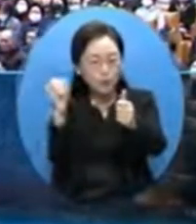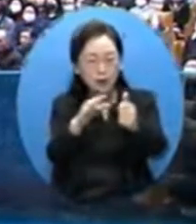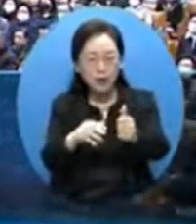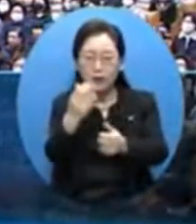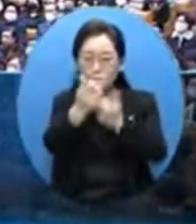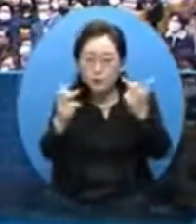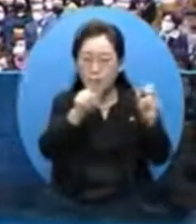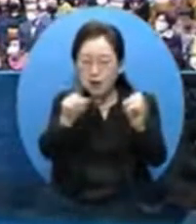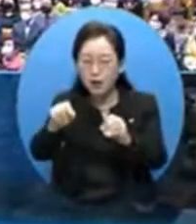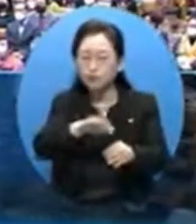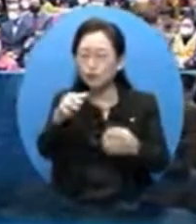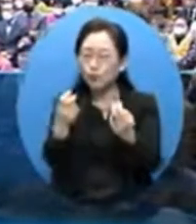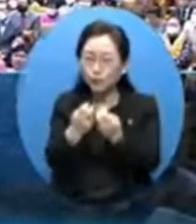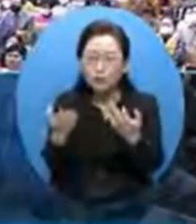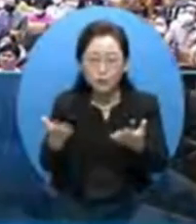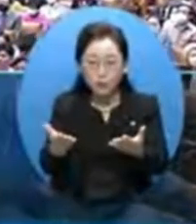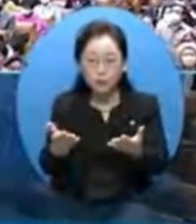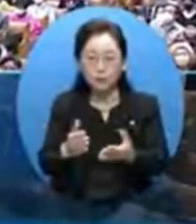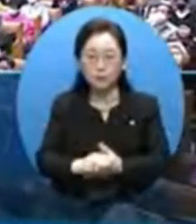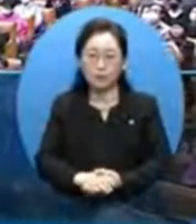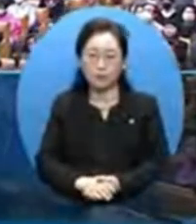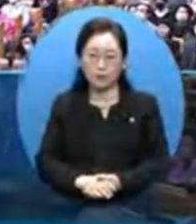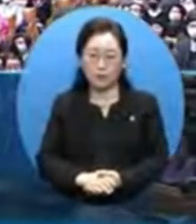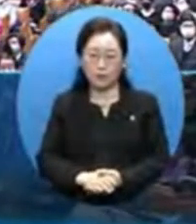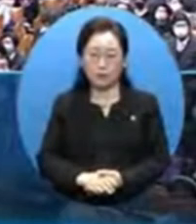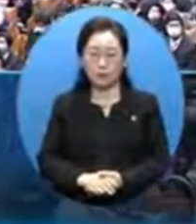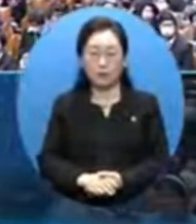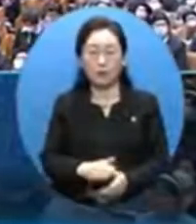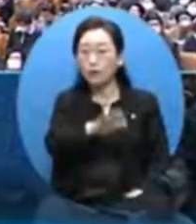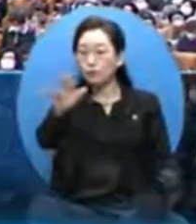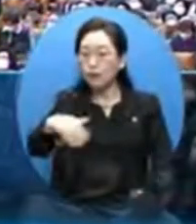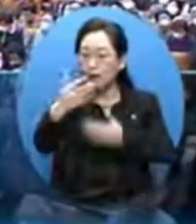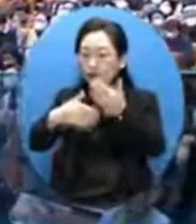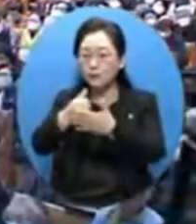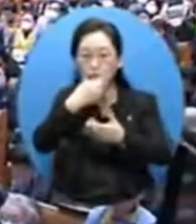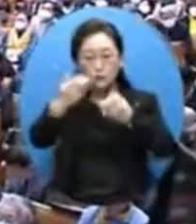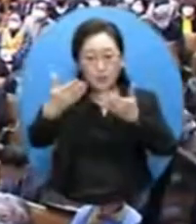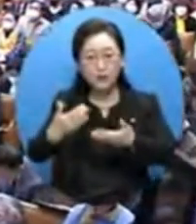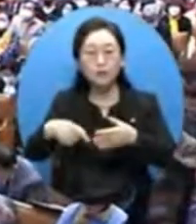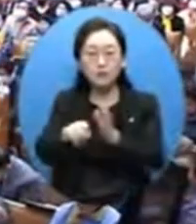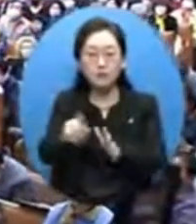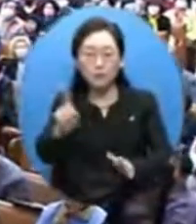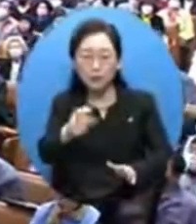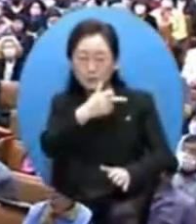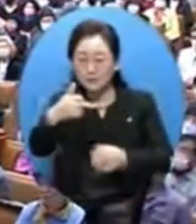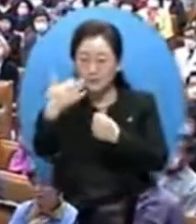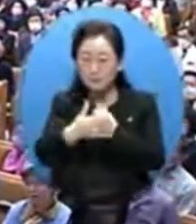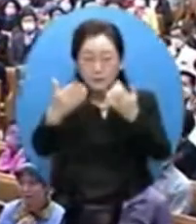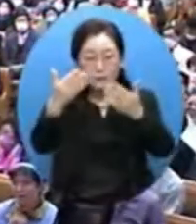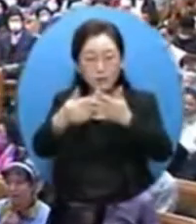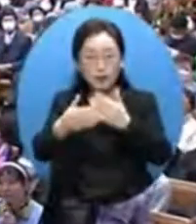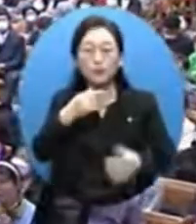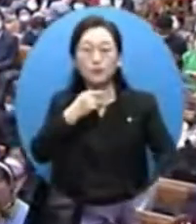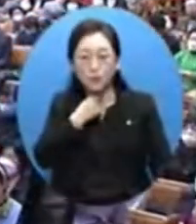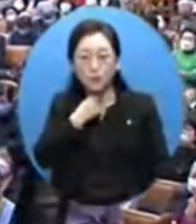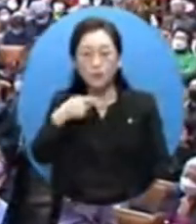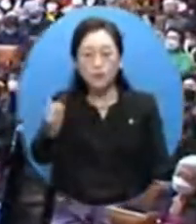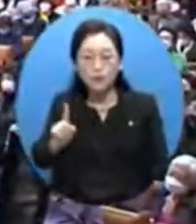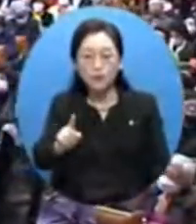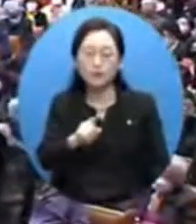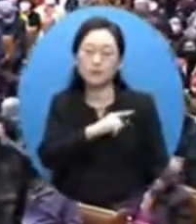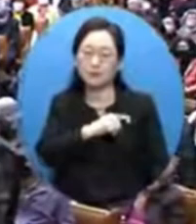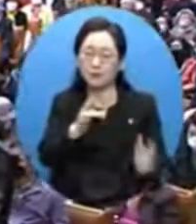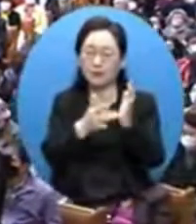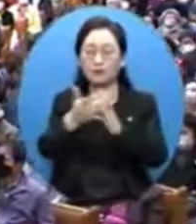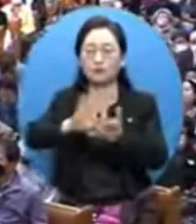우리가 어찌할꼬 하거늘. 우리가 하나님의 축복을 받으려면, 큰 은혜를 체험하려면 먼저